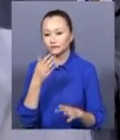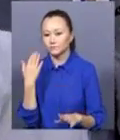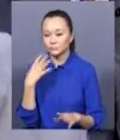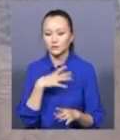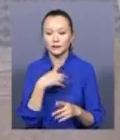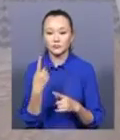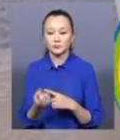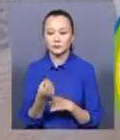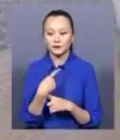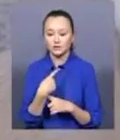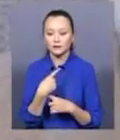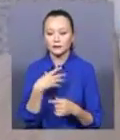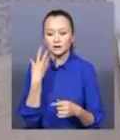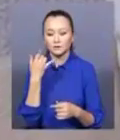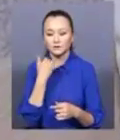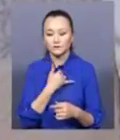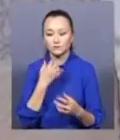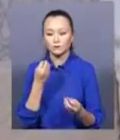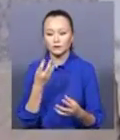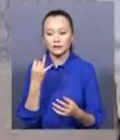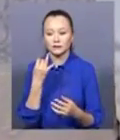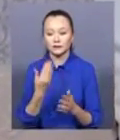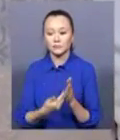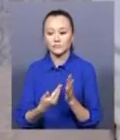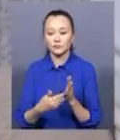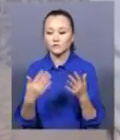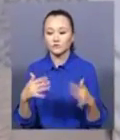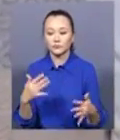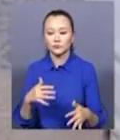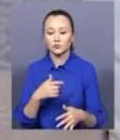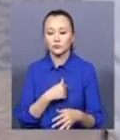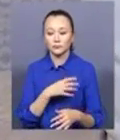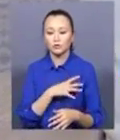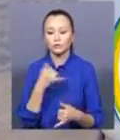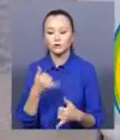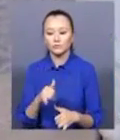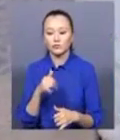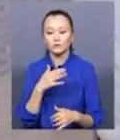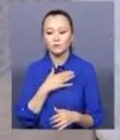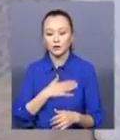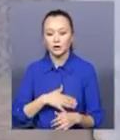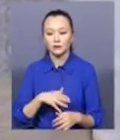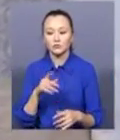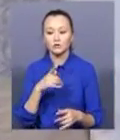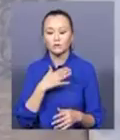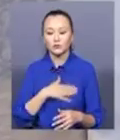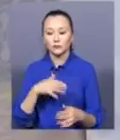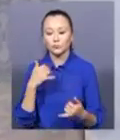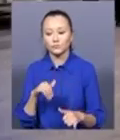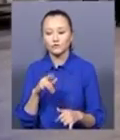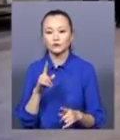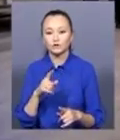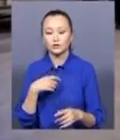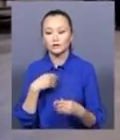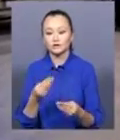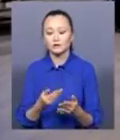заказ, когда позвонили, просто поинтересовались советом, и все. Я был удивлен, конечно, приятно удивлен. И я